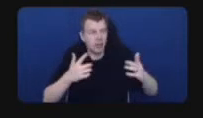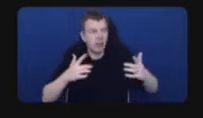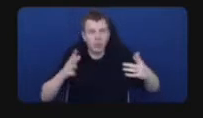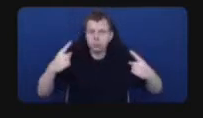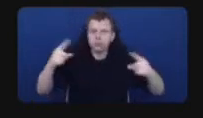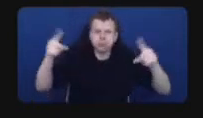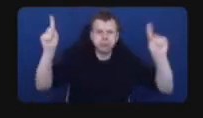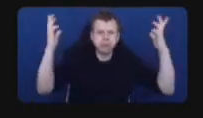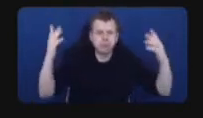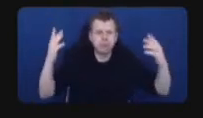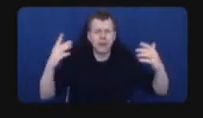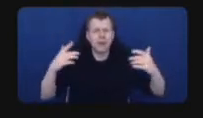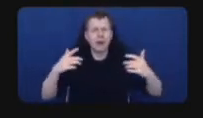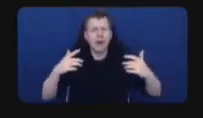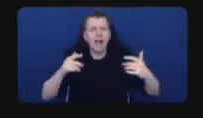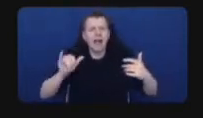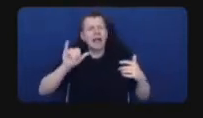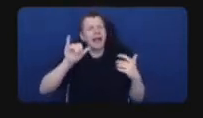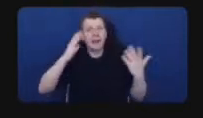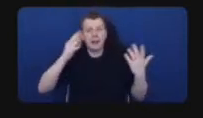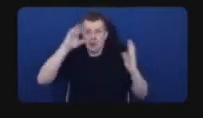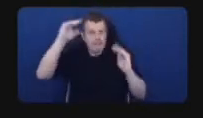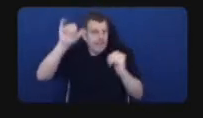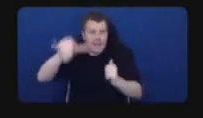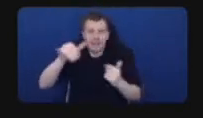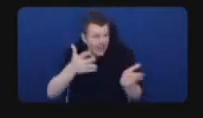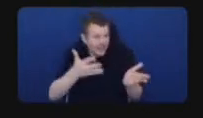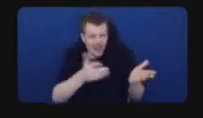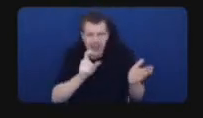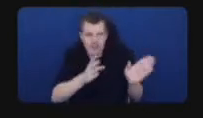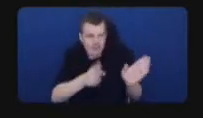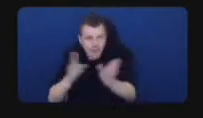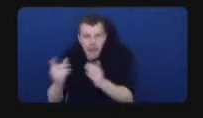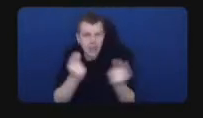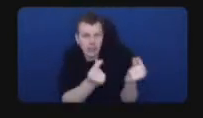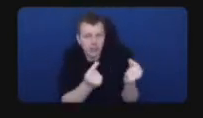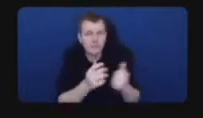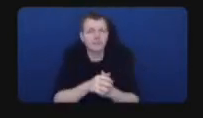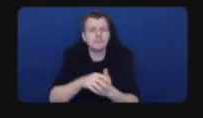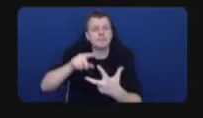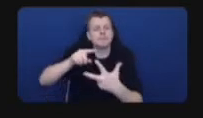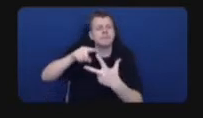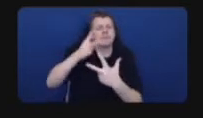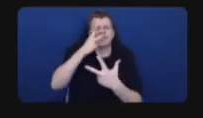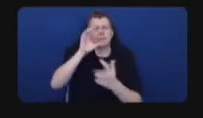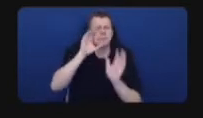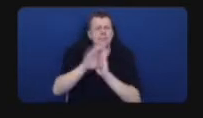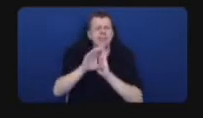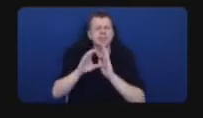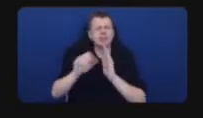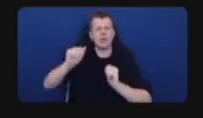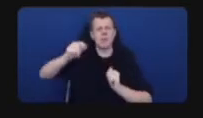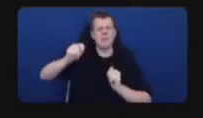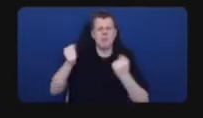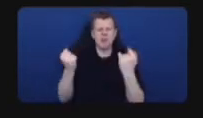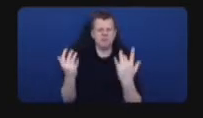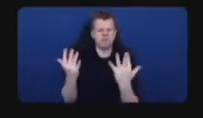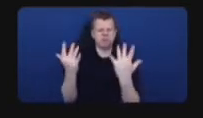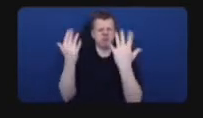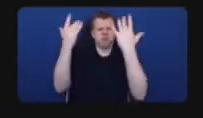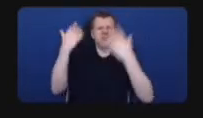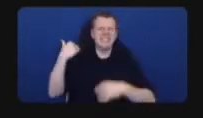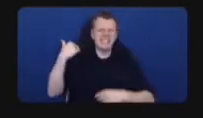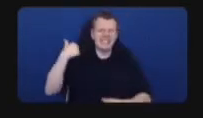这次活动呢我们是非常安排的，是非常好的。 中间这个图是看到的，